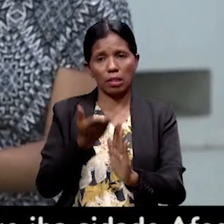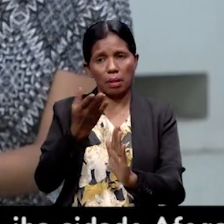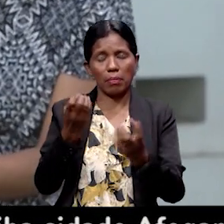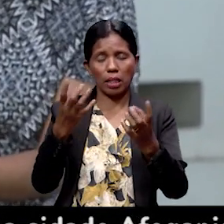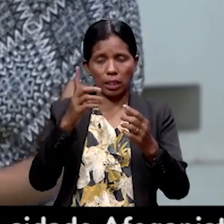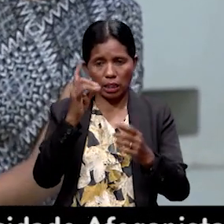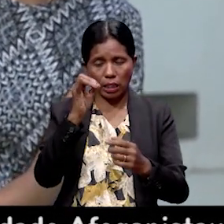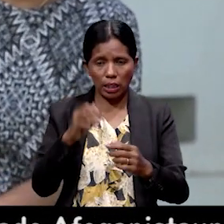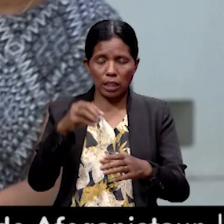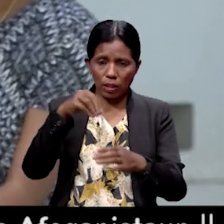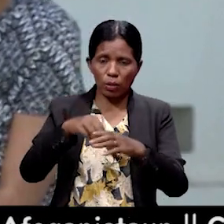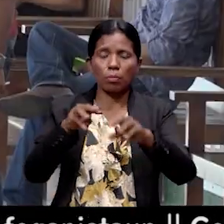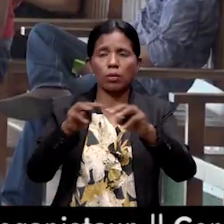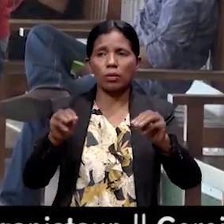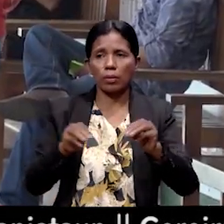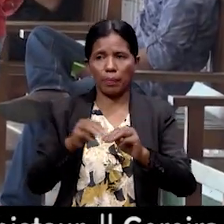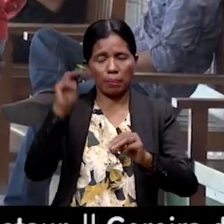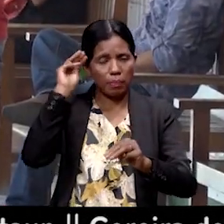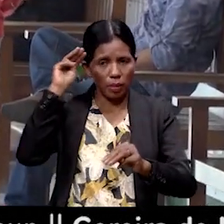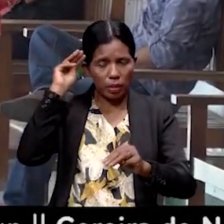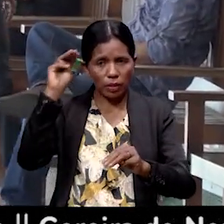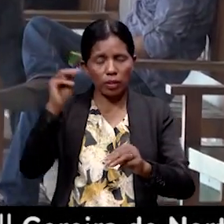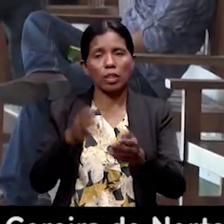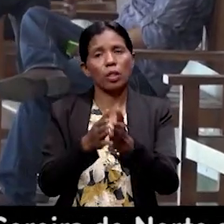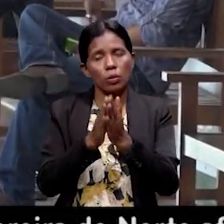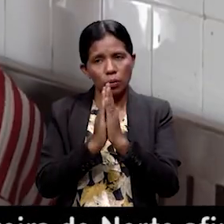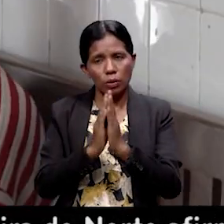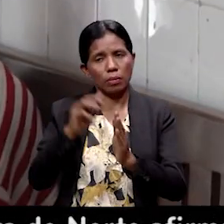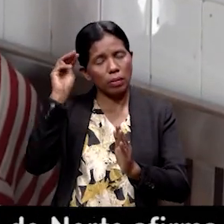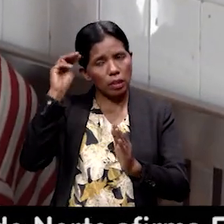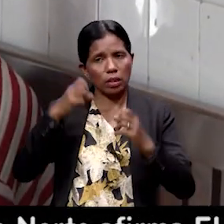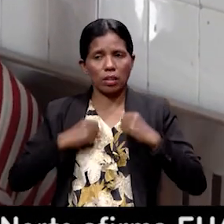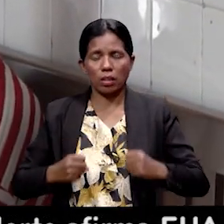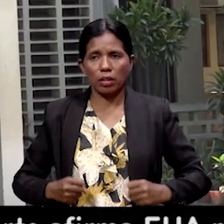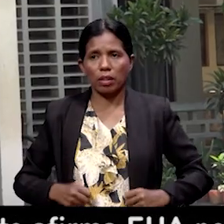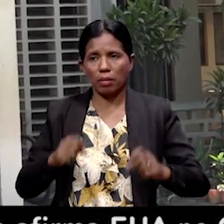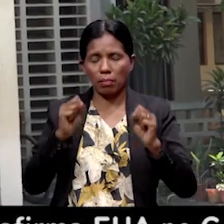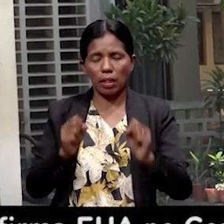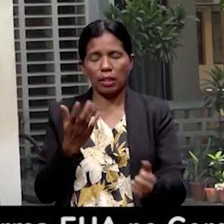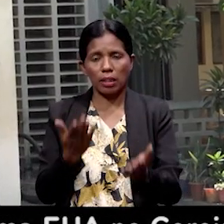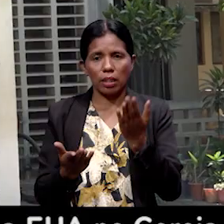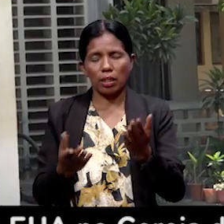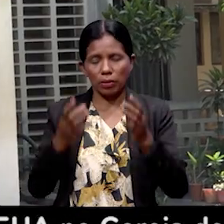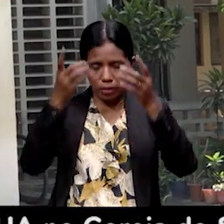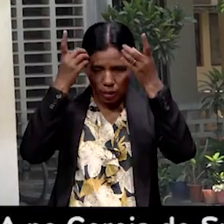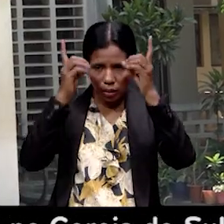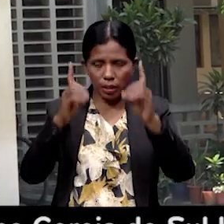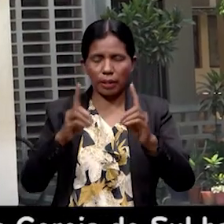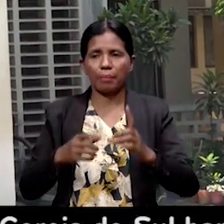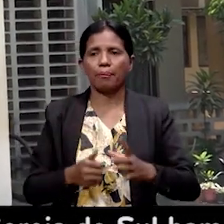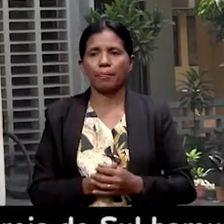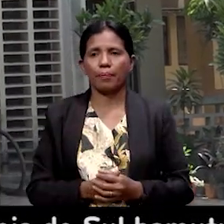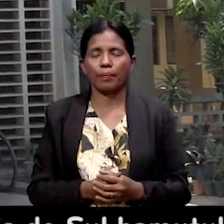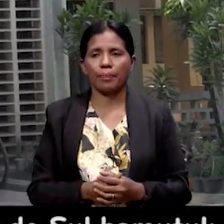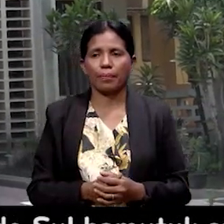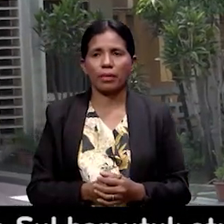inclui município, Ministro de Ensino Superior, sehusu ba Ministério Saúde, hodibele tetu no hola decisão rumah. Ensino Superior,